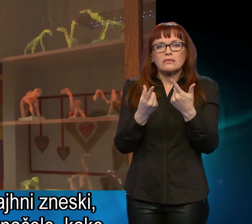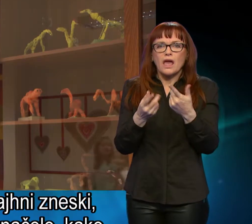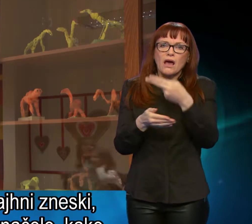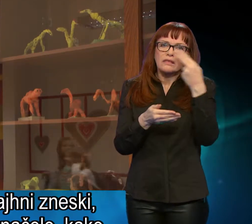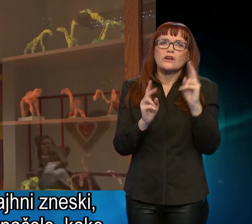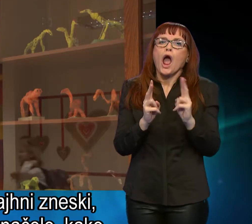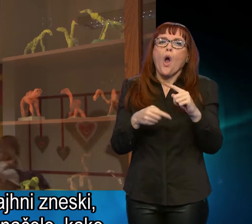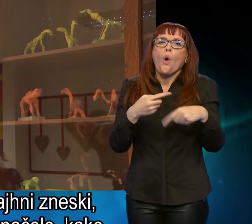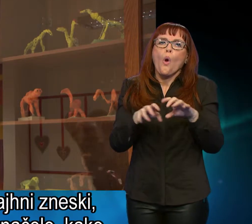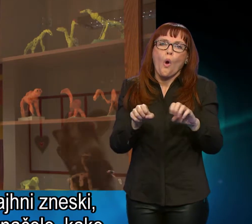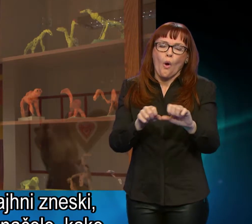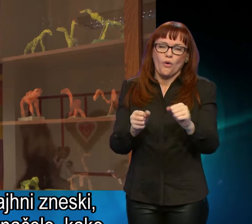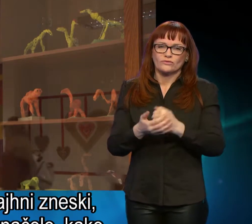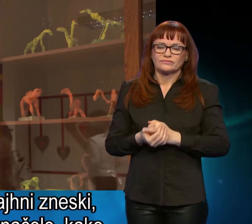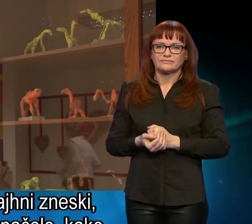načelo, kako.